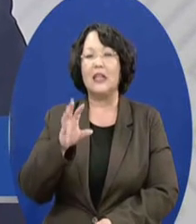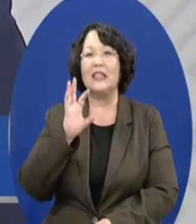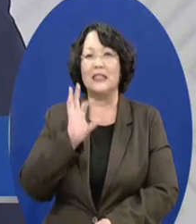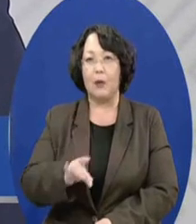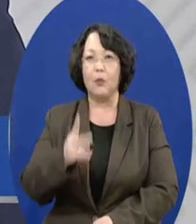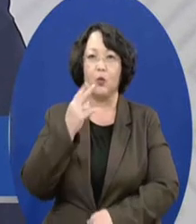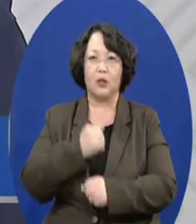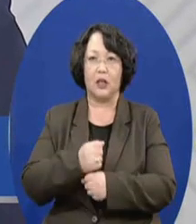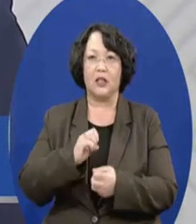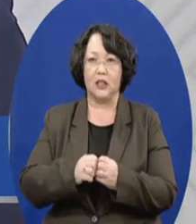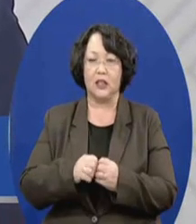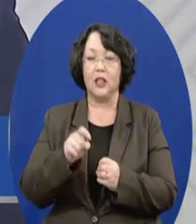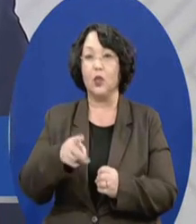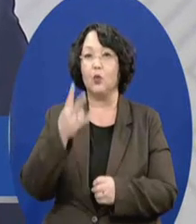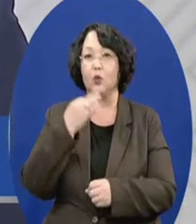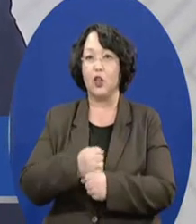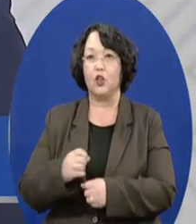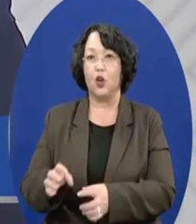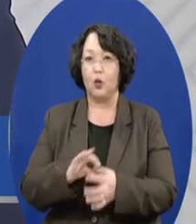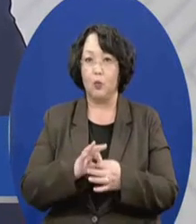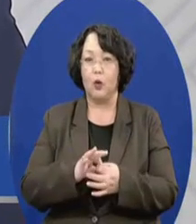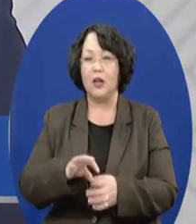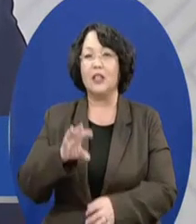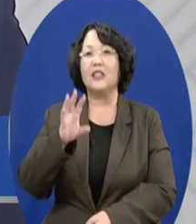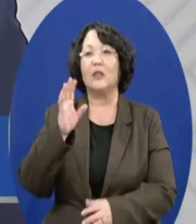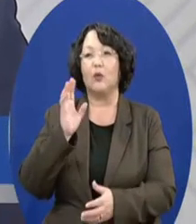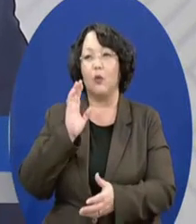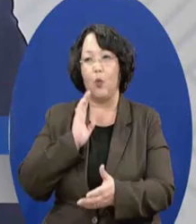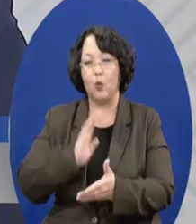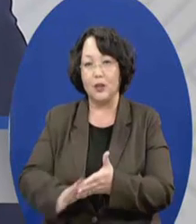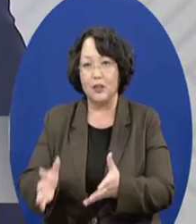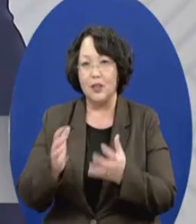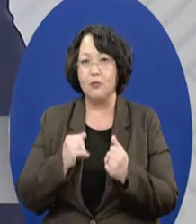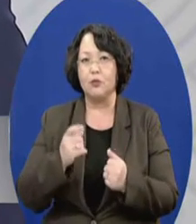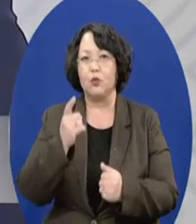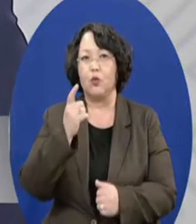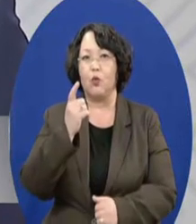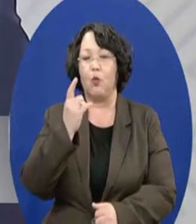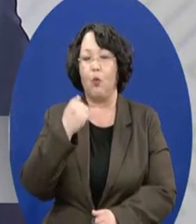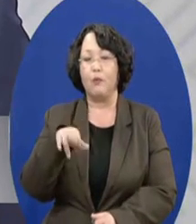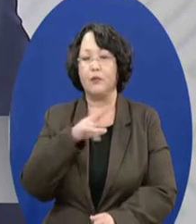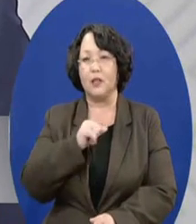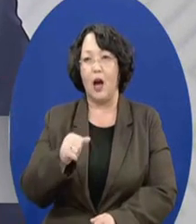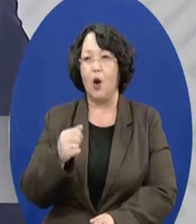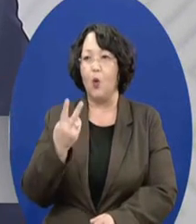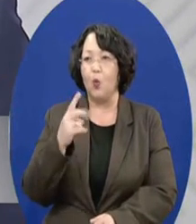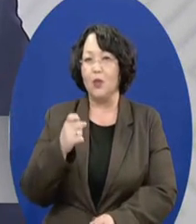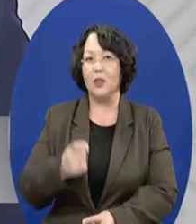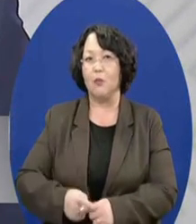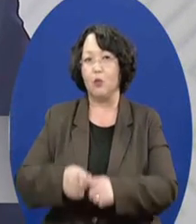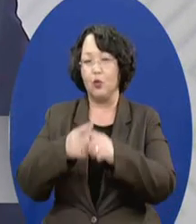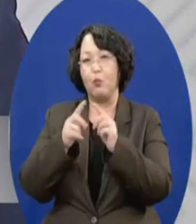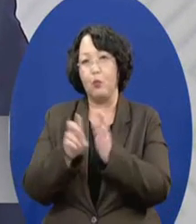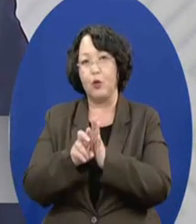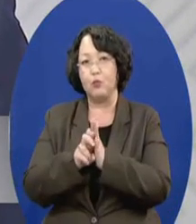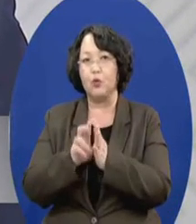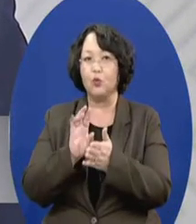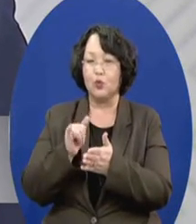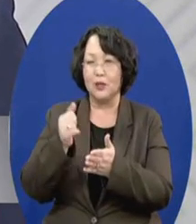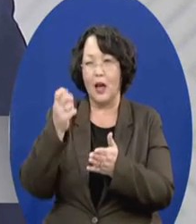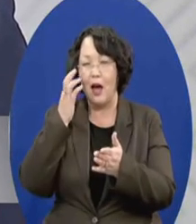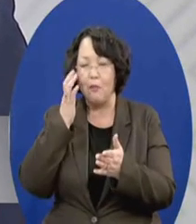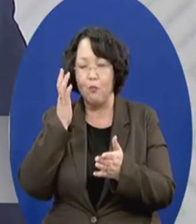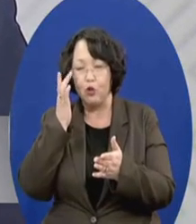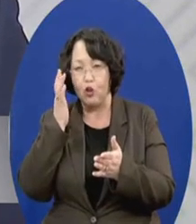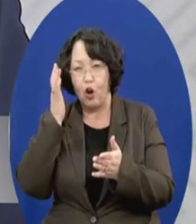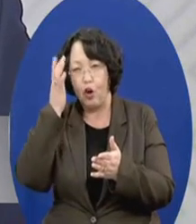ажиллагаа явуулдаг вэ? Тухайн үйл ажиллагаанаас үүдэн авсан хувьцааных нь үнэлгээ нь өсөх боломжтой эсэхийг хянж одоо бодож иж авдаг бол крипто